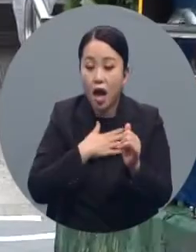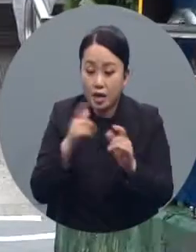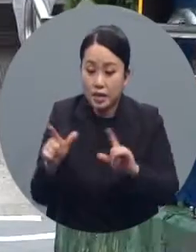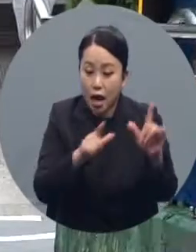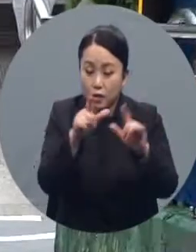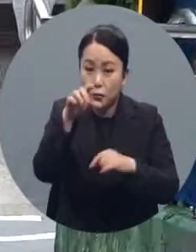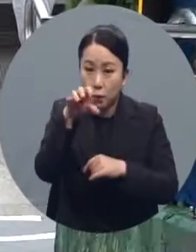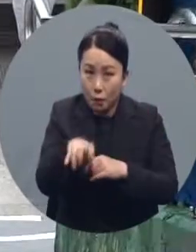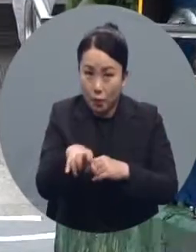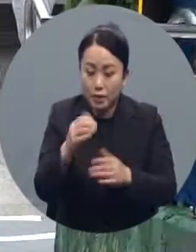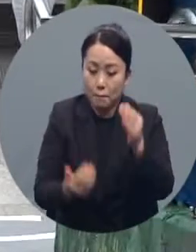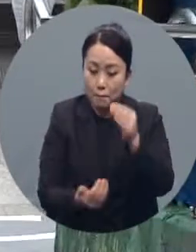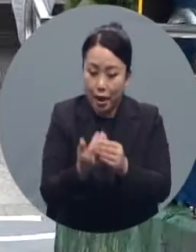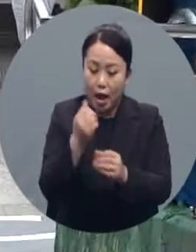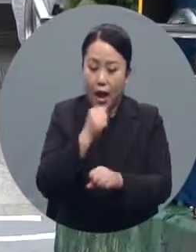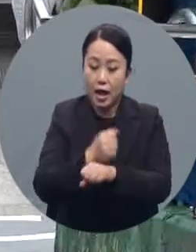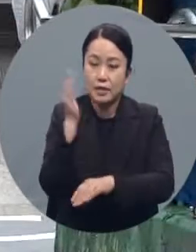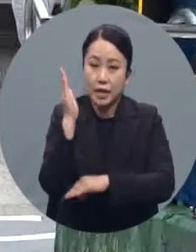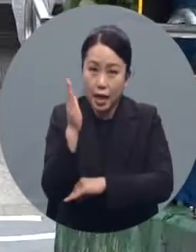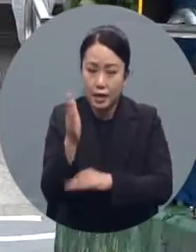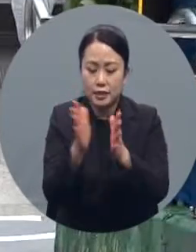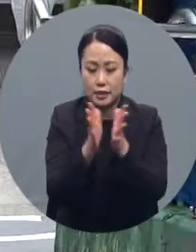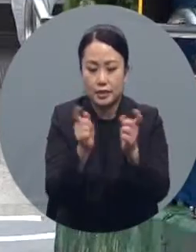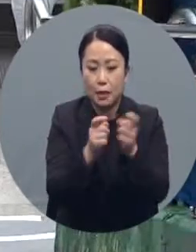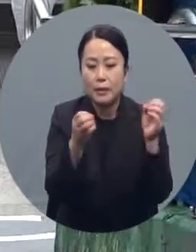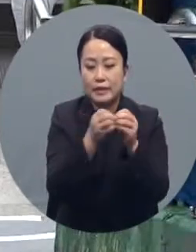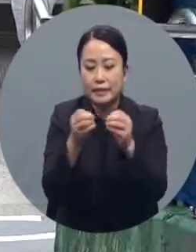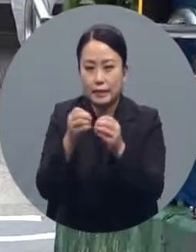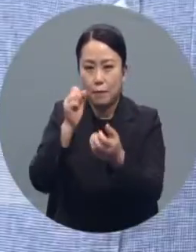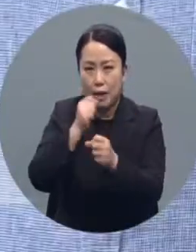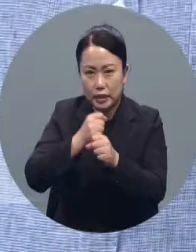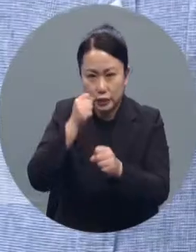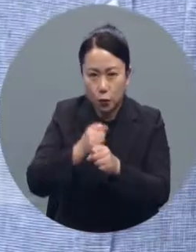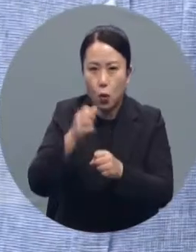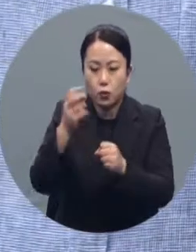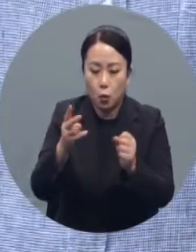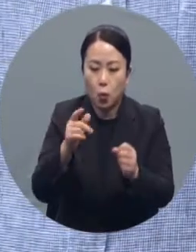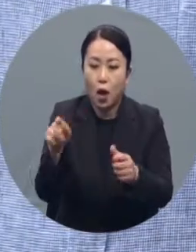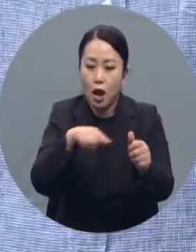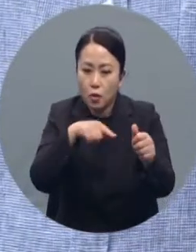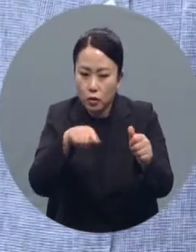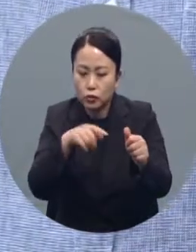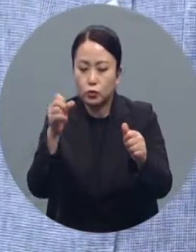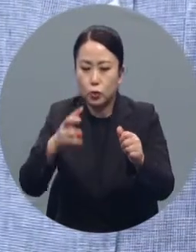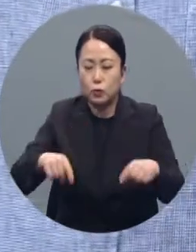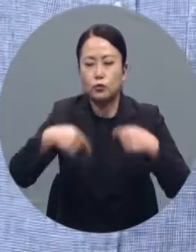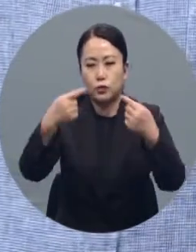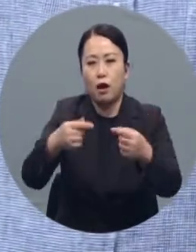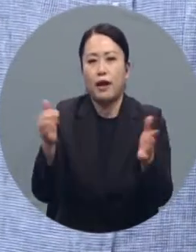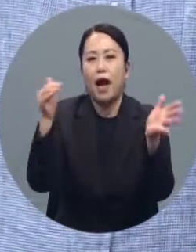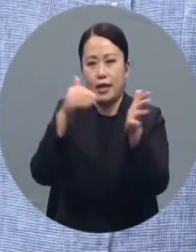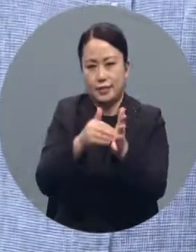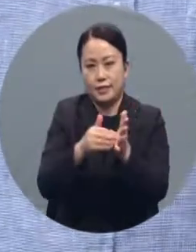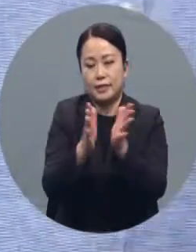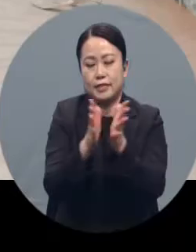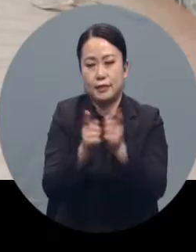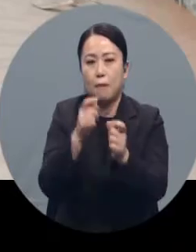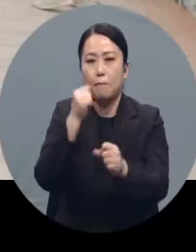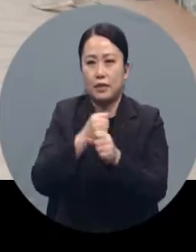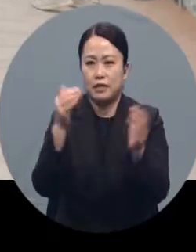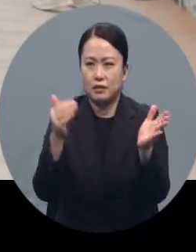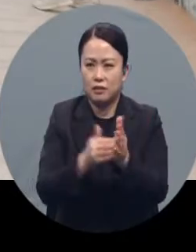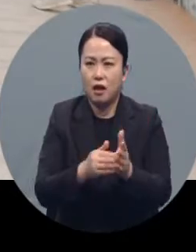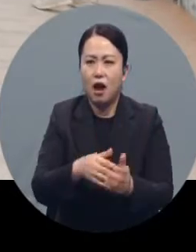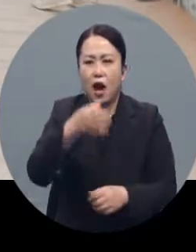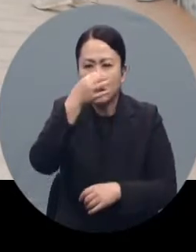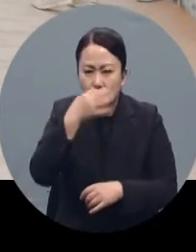이야기를 손수 각본으로 쓰고 연출과 출연까지 주민들이 직접 영화를 만들었습니다. 힘들었음에도